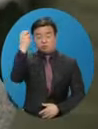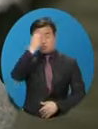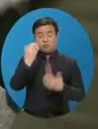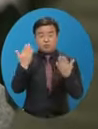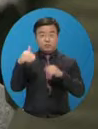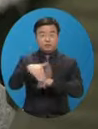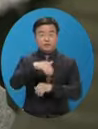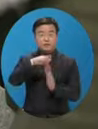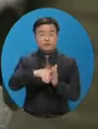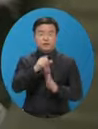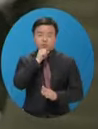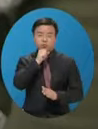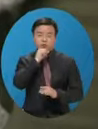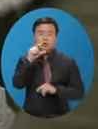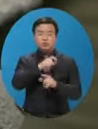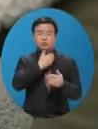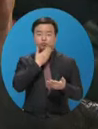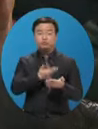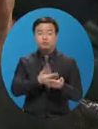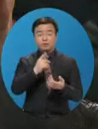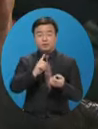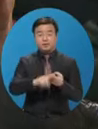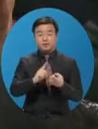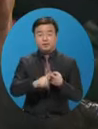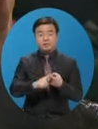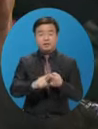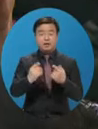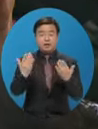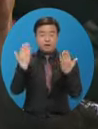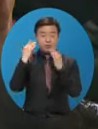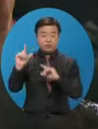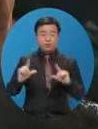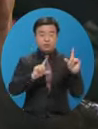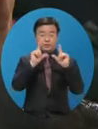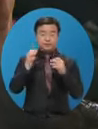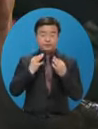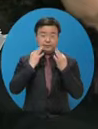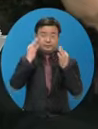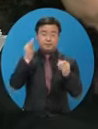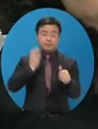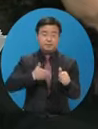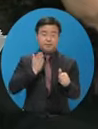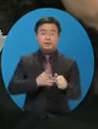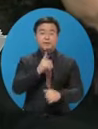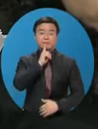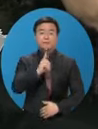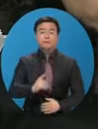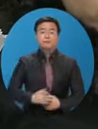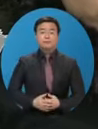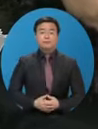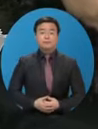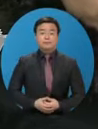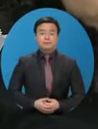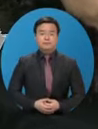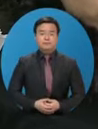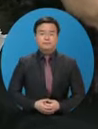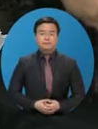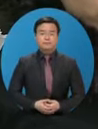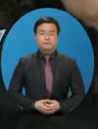중요해진 만큼 학교 생활과 교과 과정에 충실히 임해야 한다고 조언했습니다. EBS 뉴스 최희연입니다.